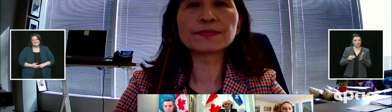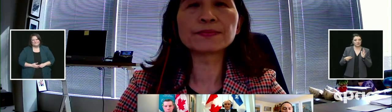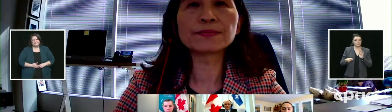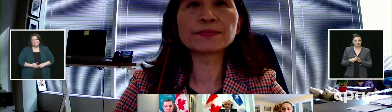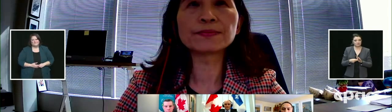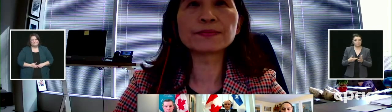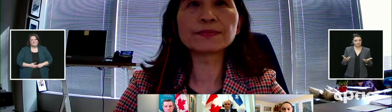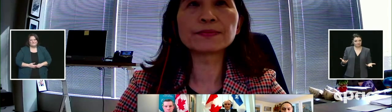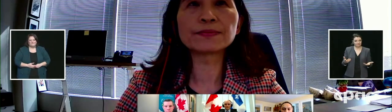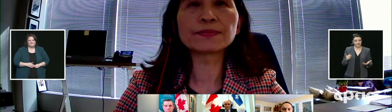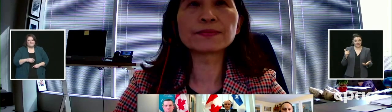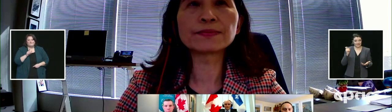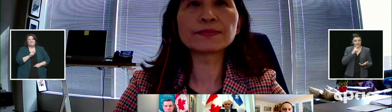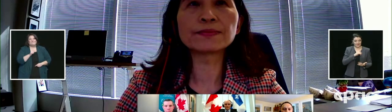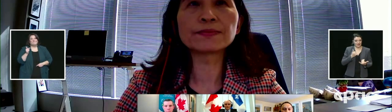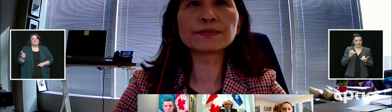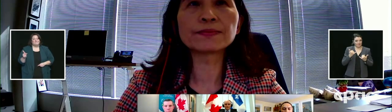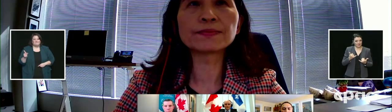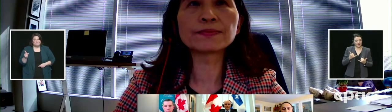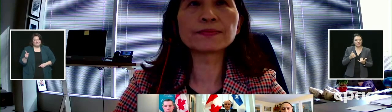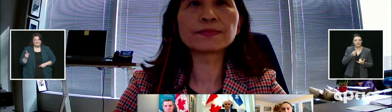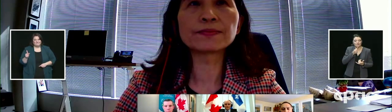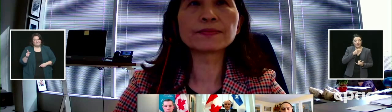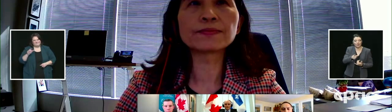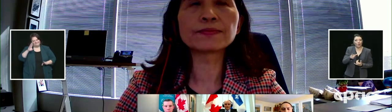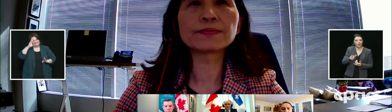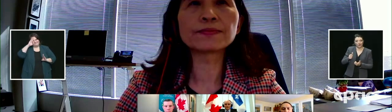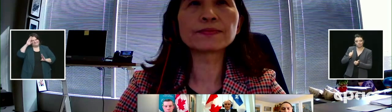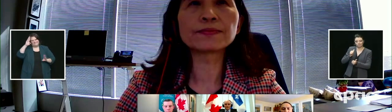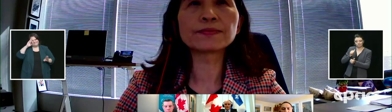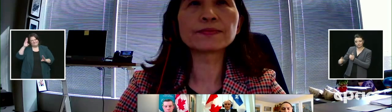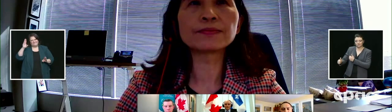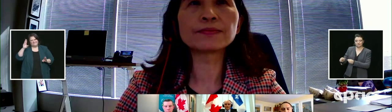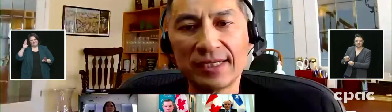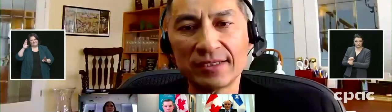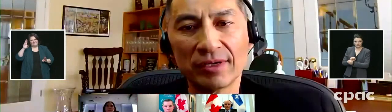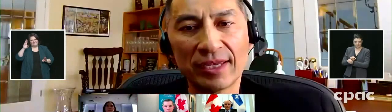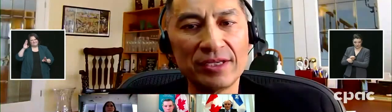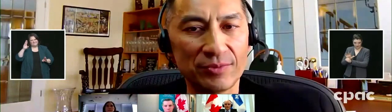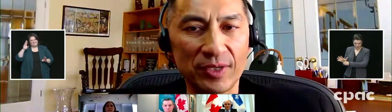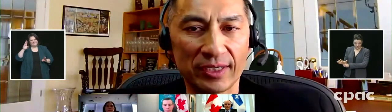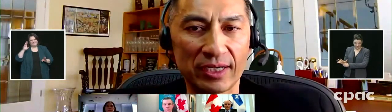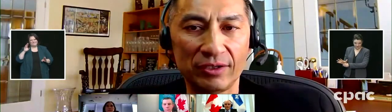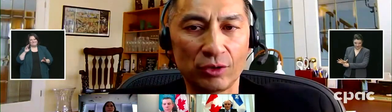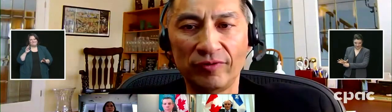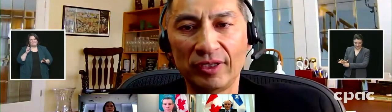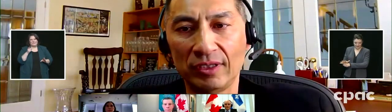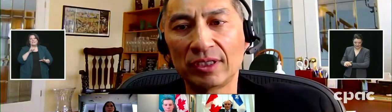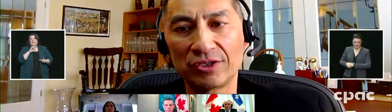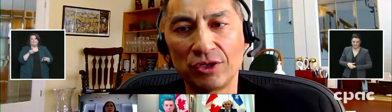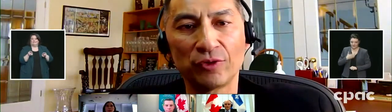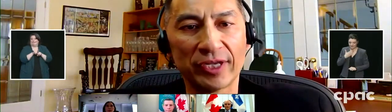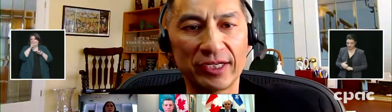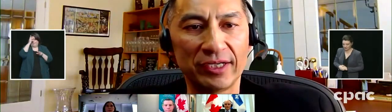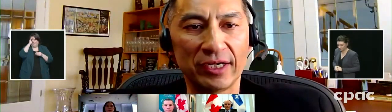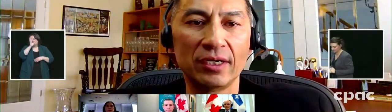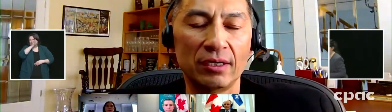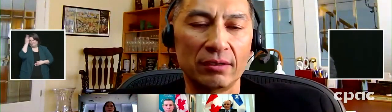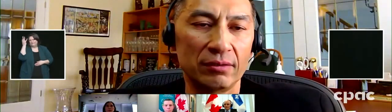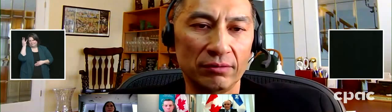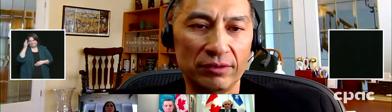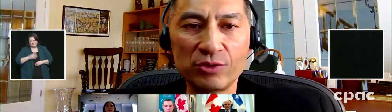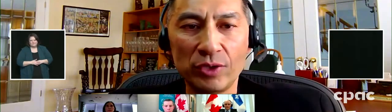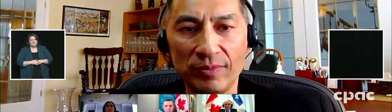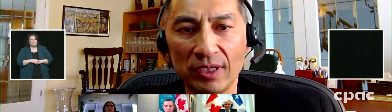Bonjour à toutes et à tous. Il y a eu plus de 715 000 cas de COVID-19 au Canada,